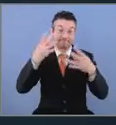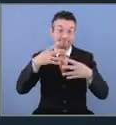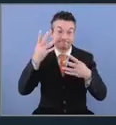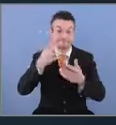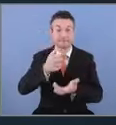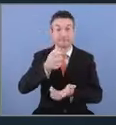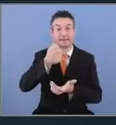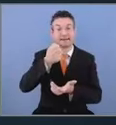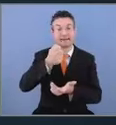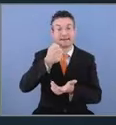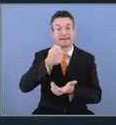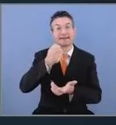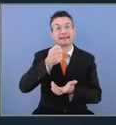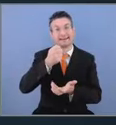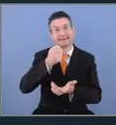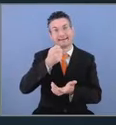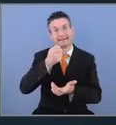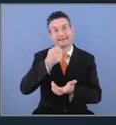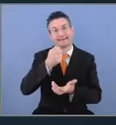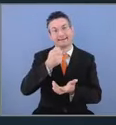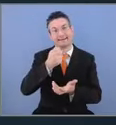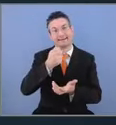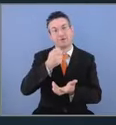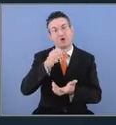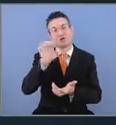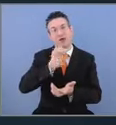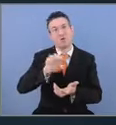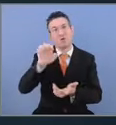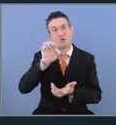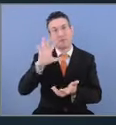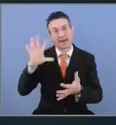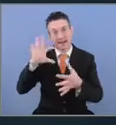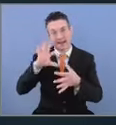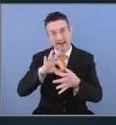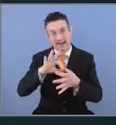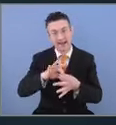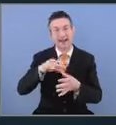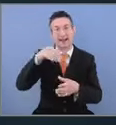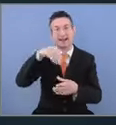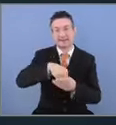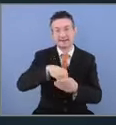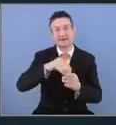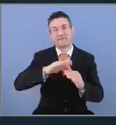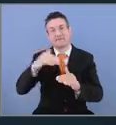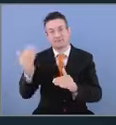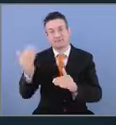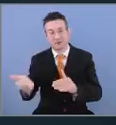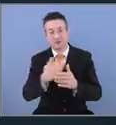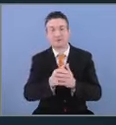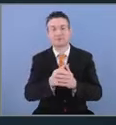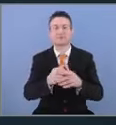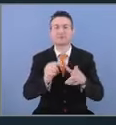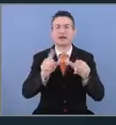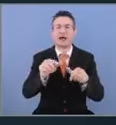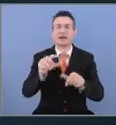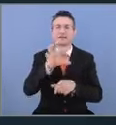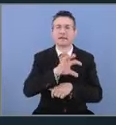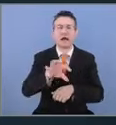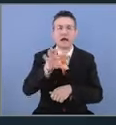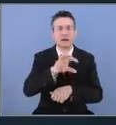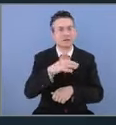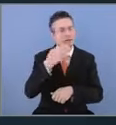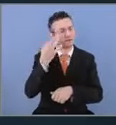appunto i fondi europei. Il sistema agroalimentare laziale è caratterizzato da sempre da